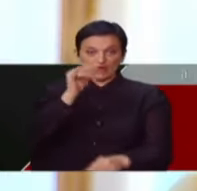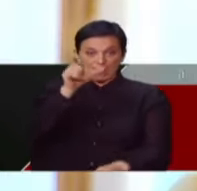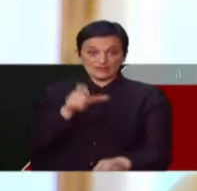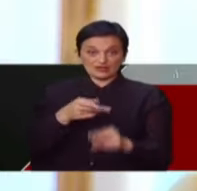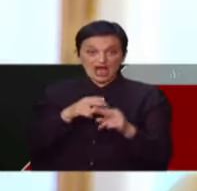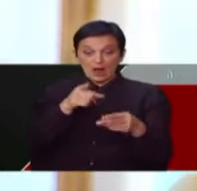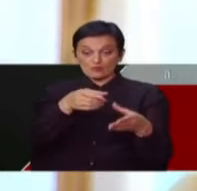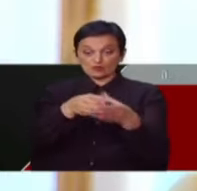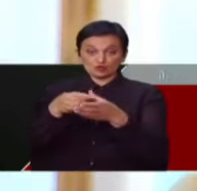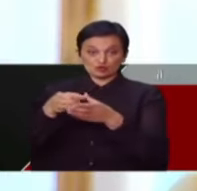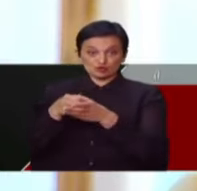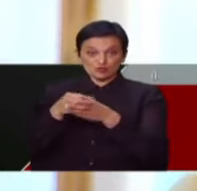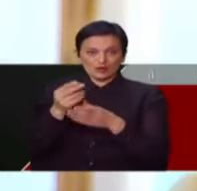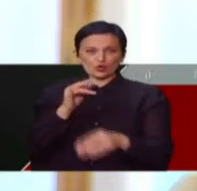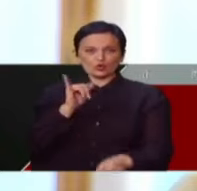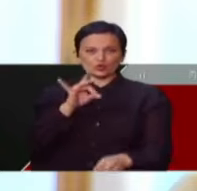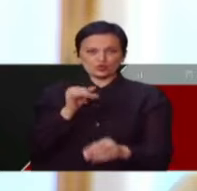ამ ჯგუფებისგან, ლუზერებისგან,